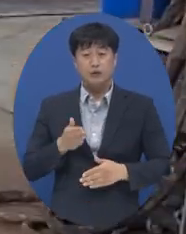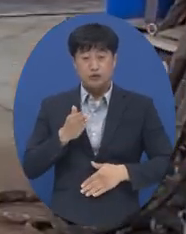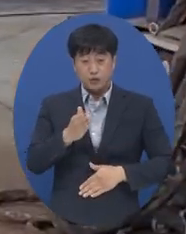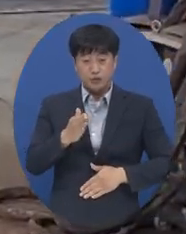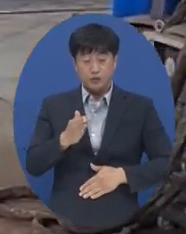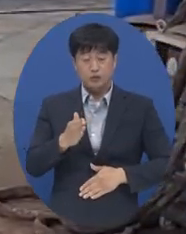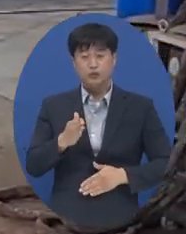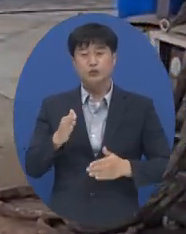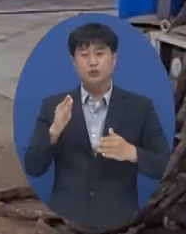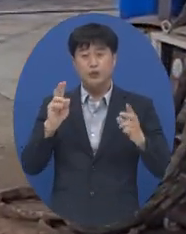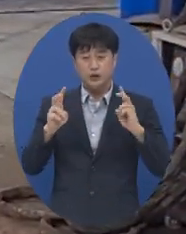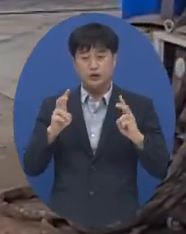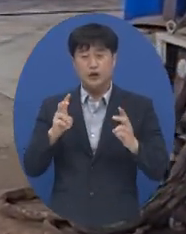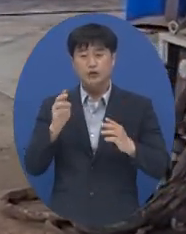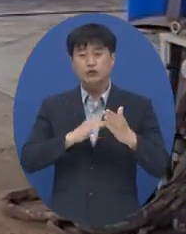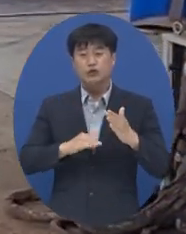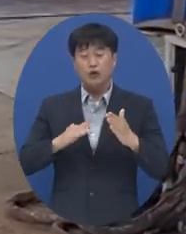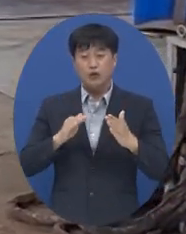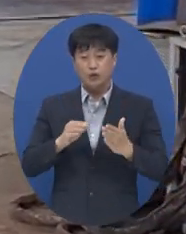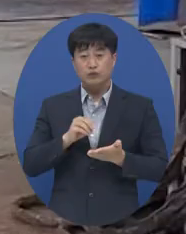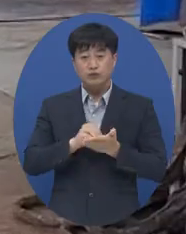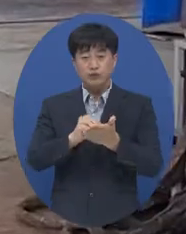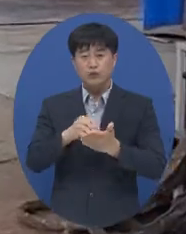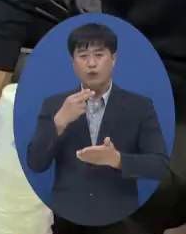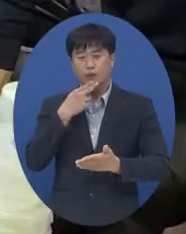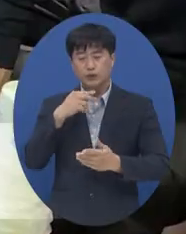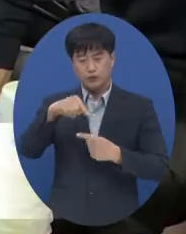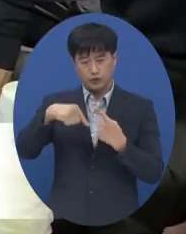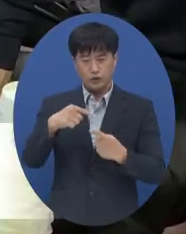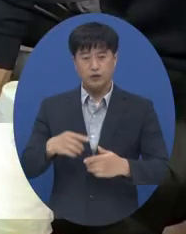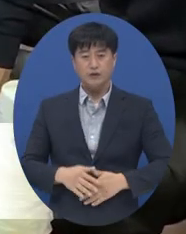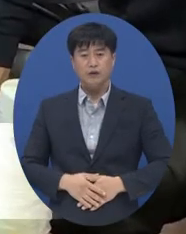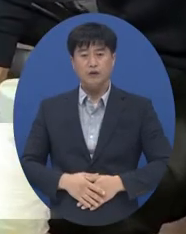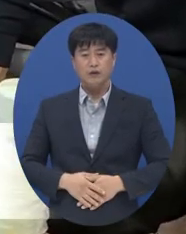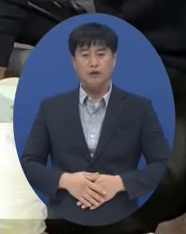정식 등록을 하지 않은 채 운영하고 있는 상황.